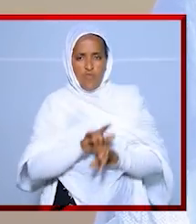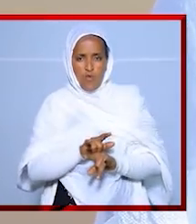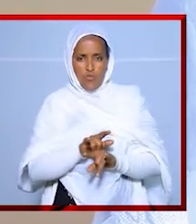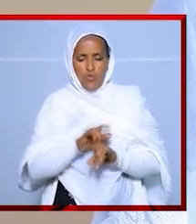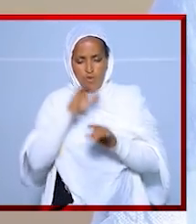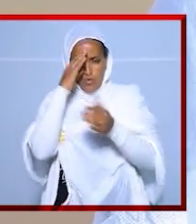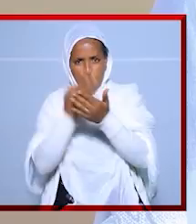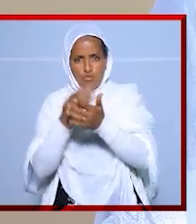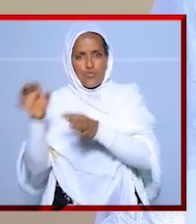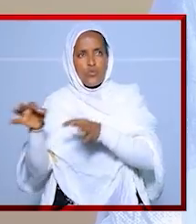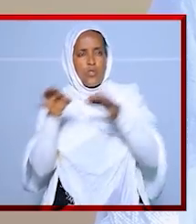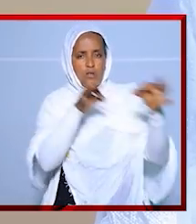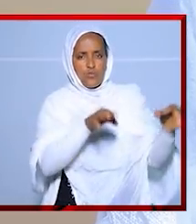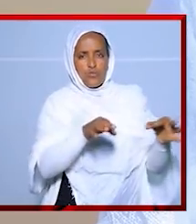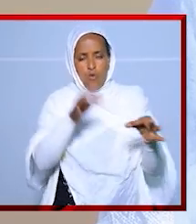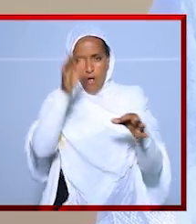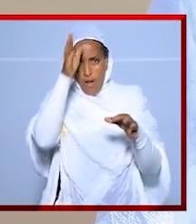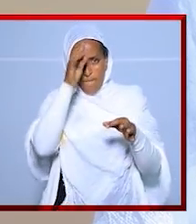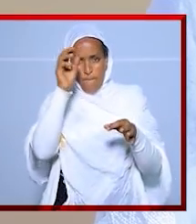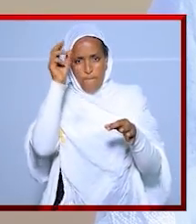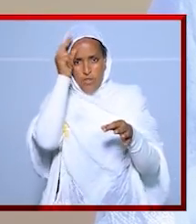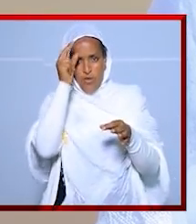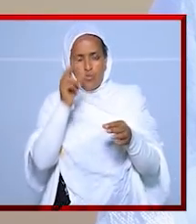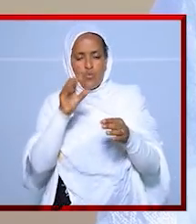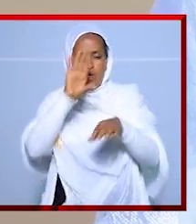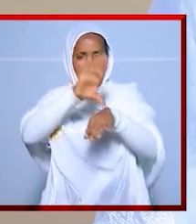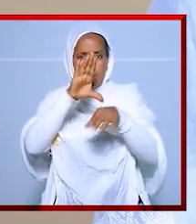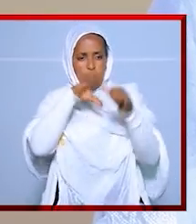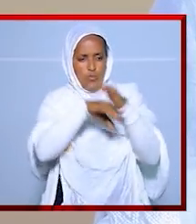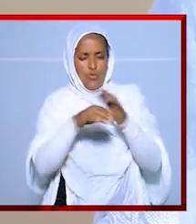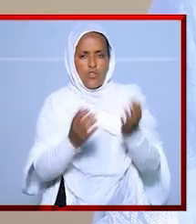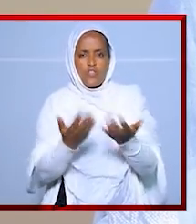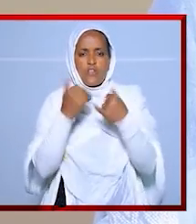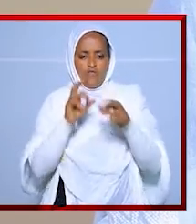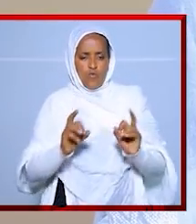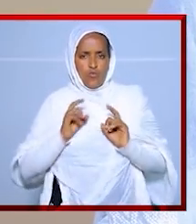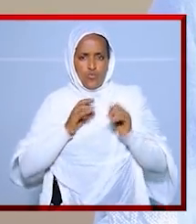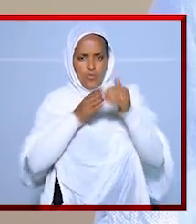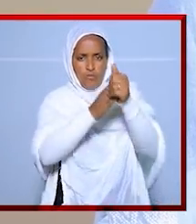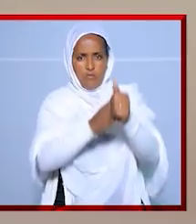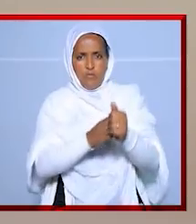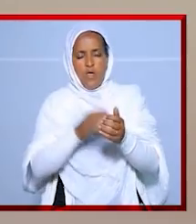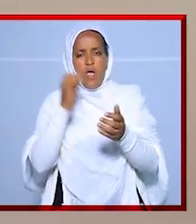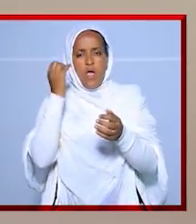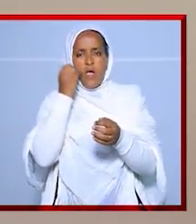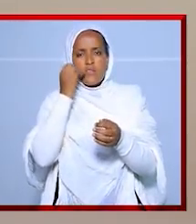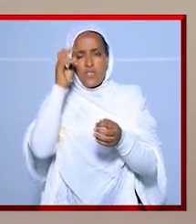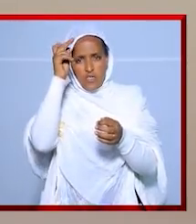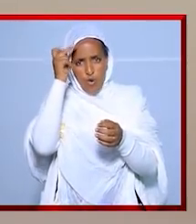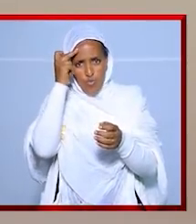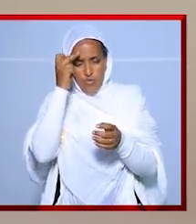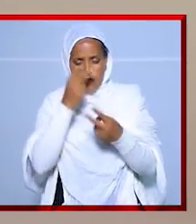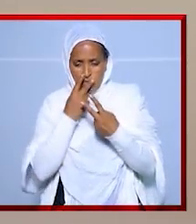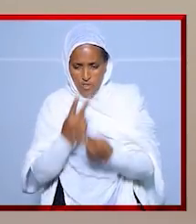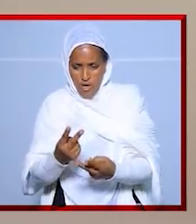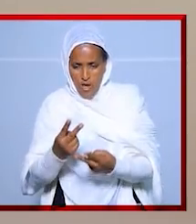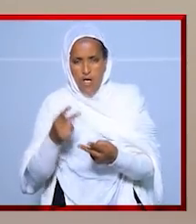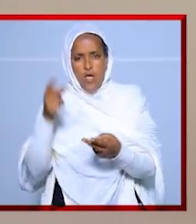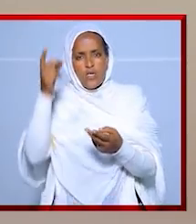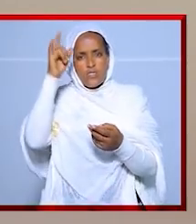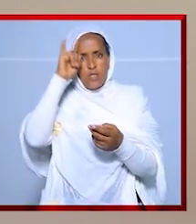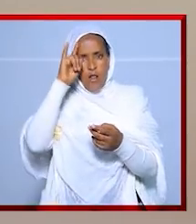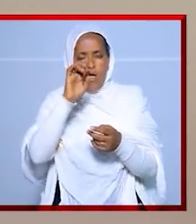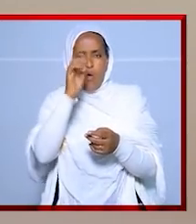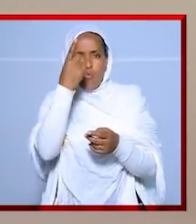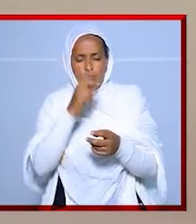በዙፋኑ ልጁን ተክቶ አባ ጰንጠሌዎን ገዳም ገብቶ የተረፈ ህይወቱን ሲመራ እንመለከታለን። የእነ አጼ ዳዊትን ታሪክ ስናይ፣ የእነ አጼ ዘርዓ